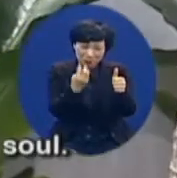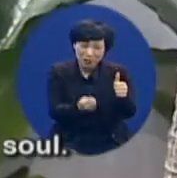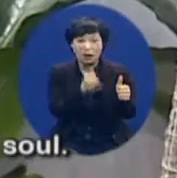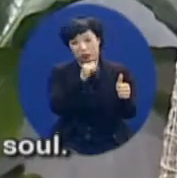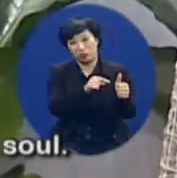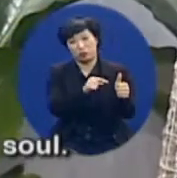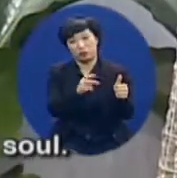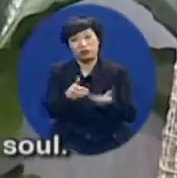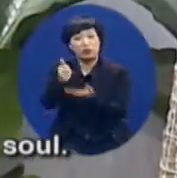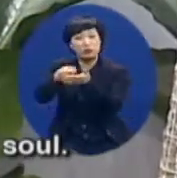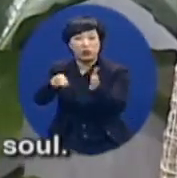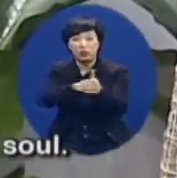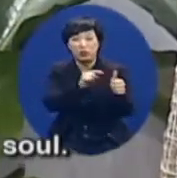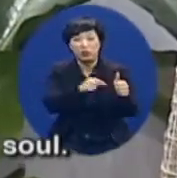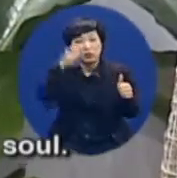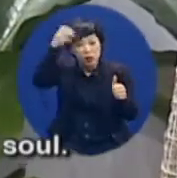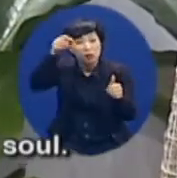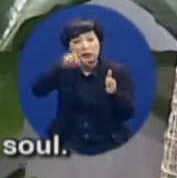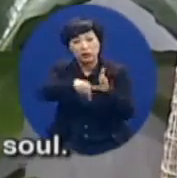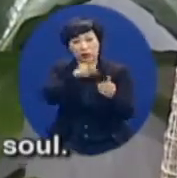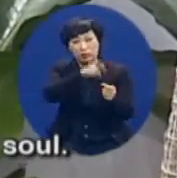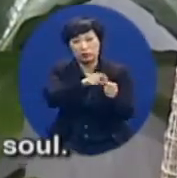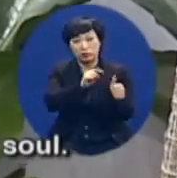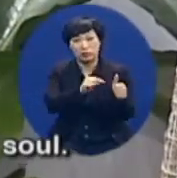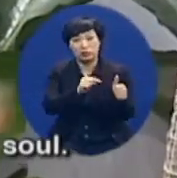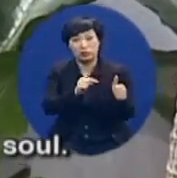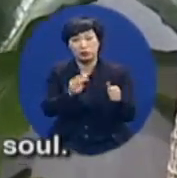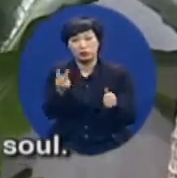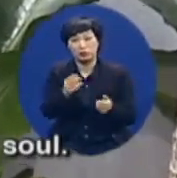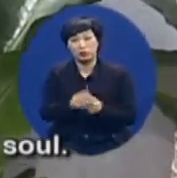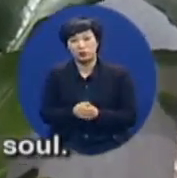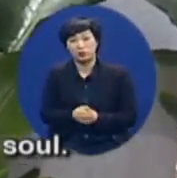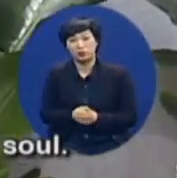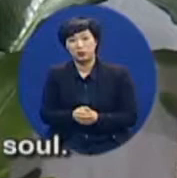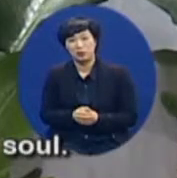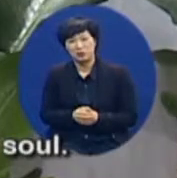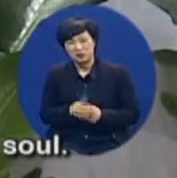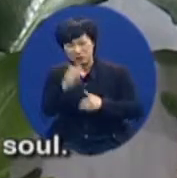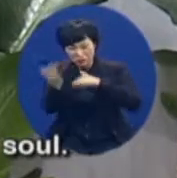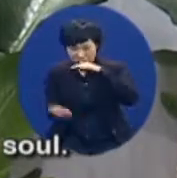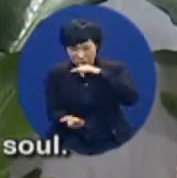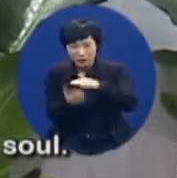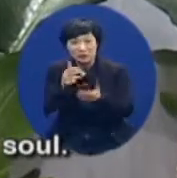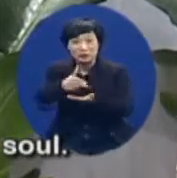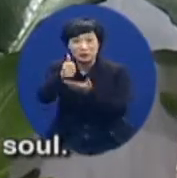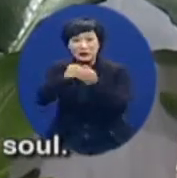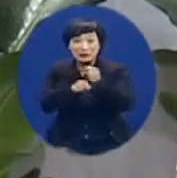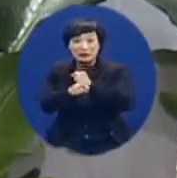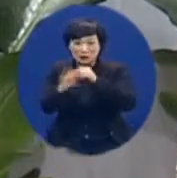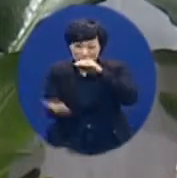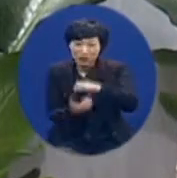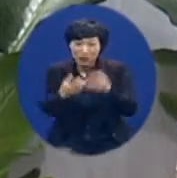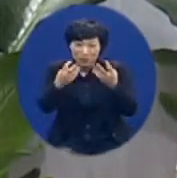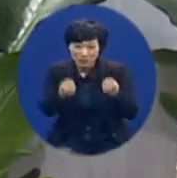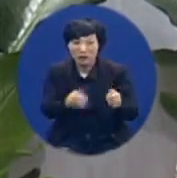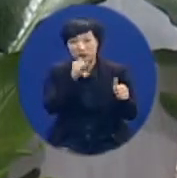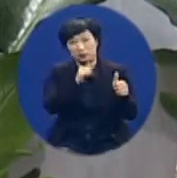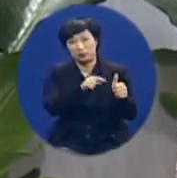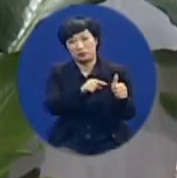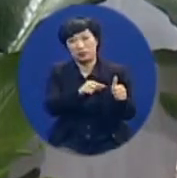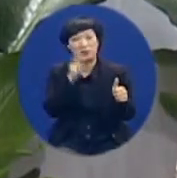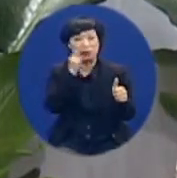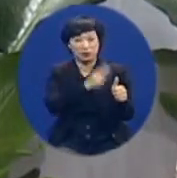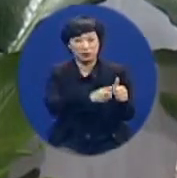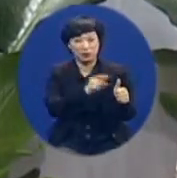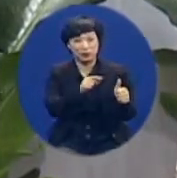주를 위해서 자기 영혼의 때를 위해서 그리고 최고의 주님 뜻을 이룬 사람인데 그래도